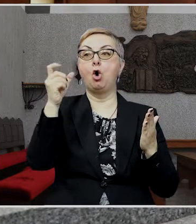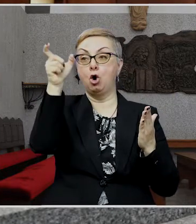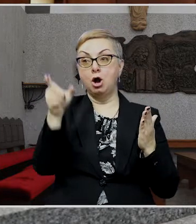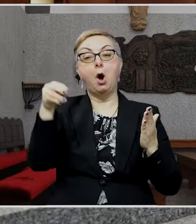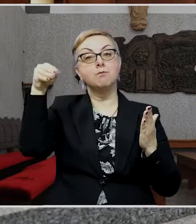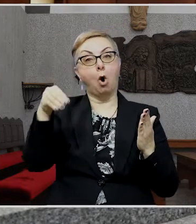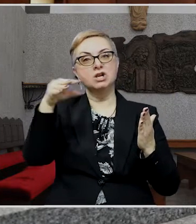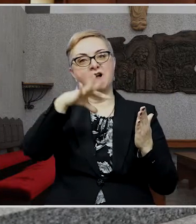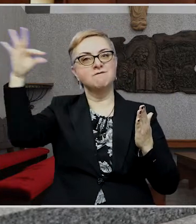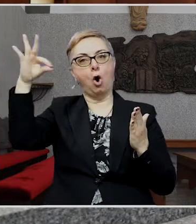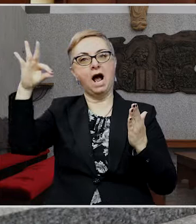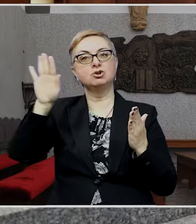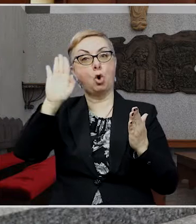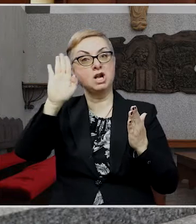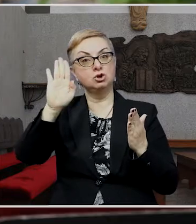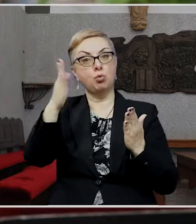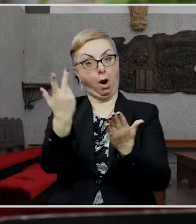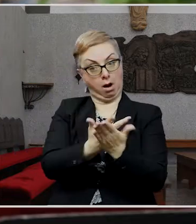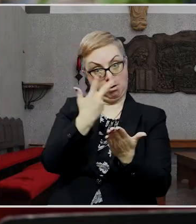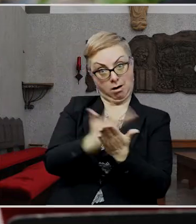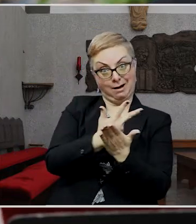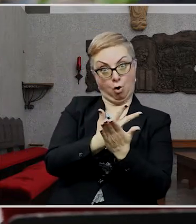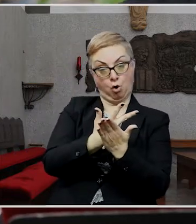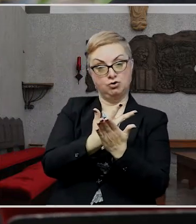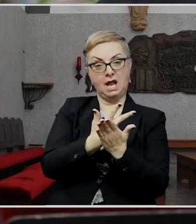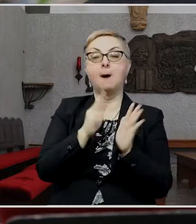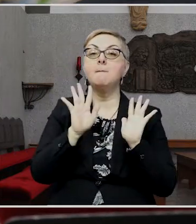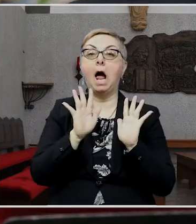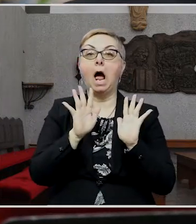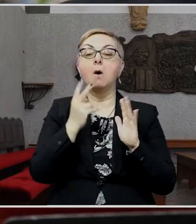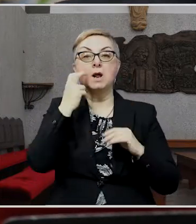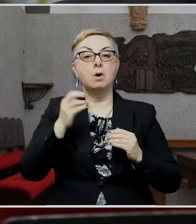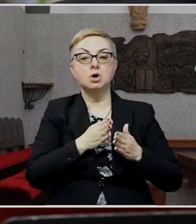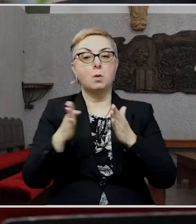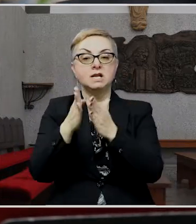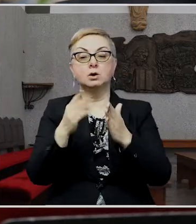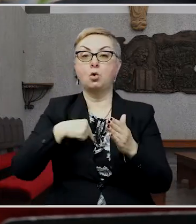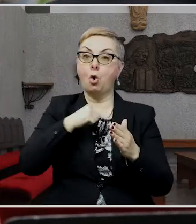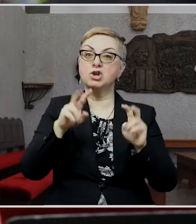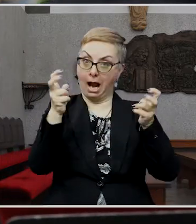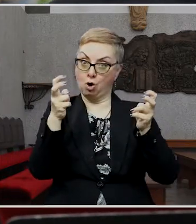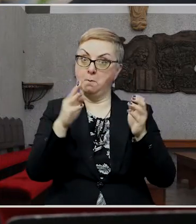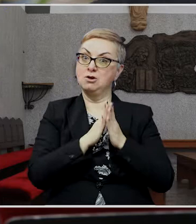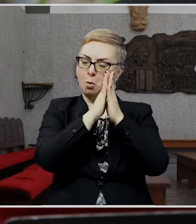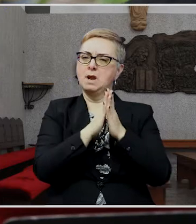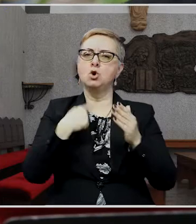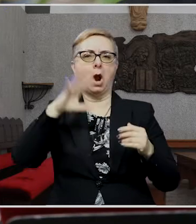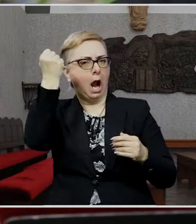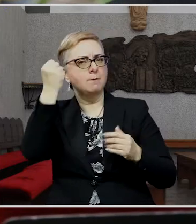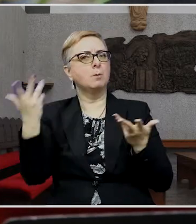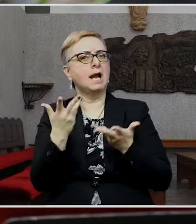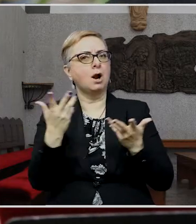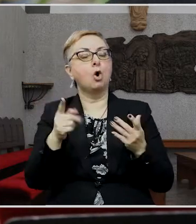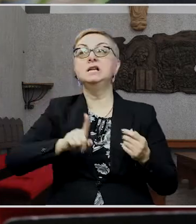vocazione di mosè ma nel nostro itinerario sul tema della preghiera ci stiamo rendendo conto